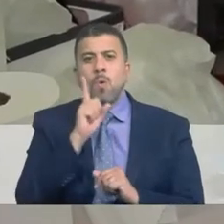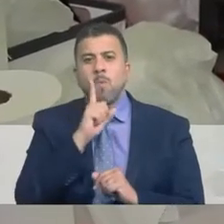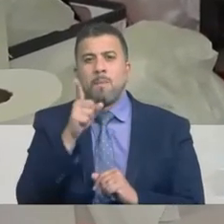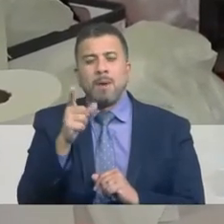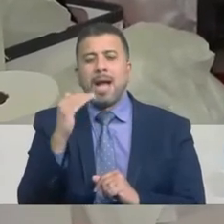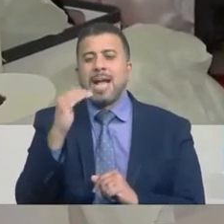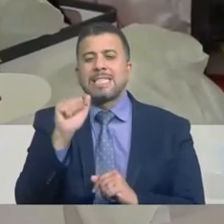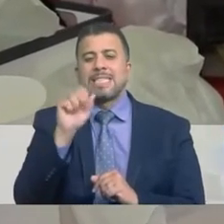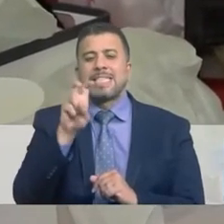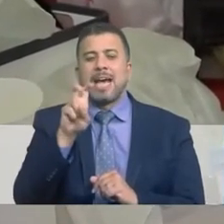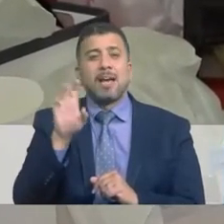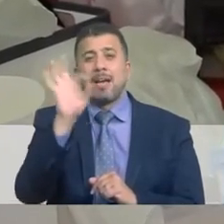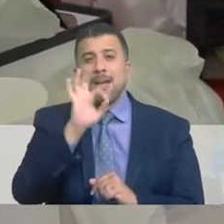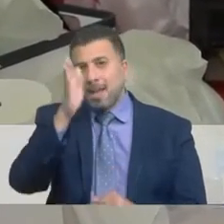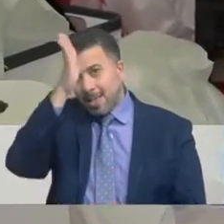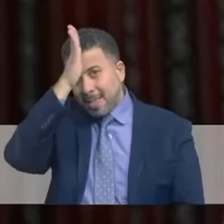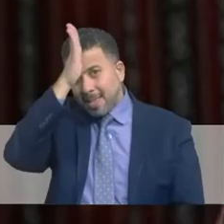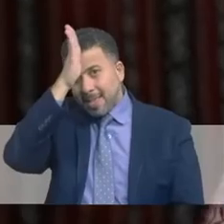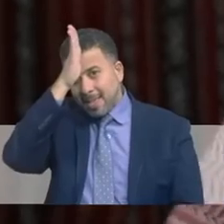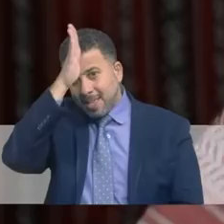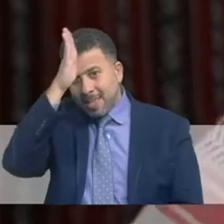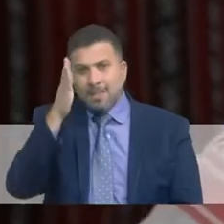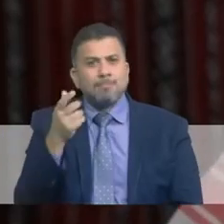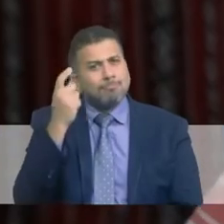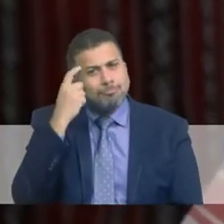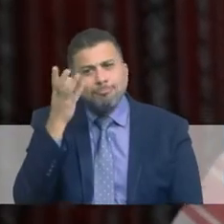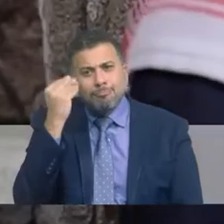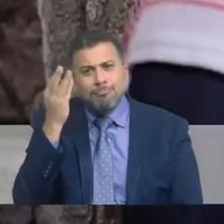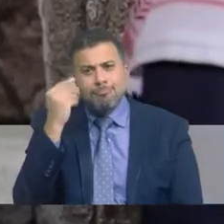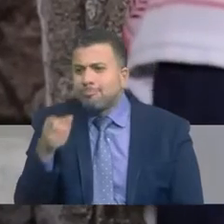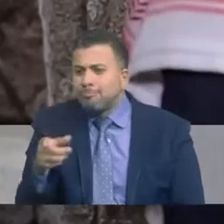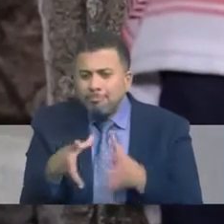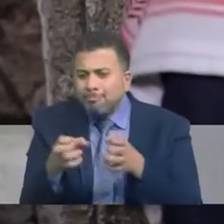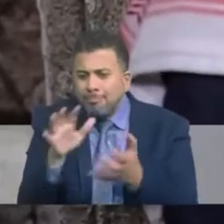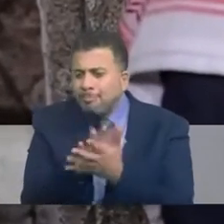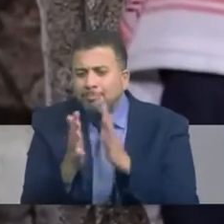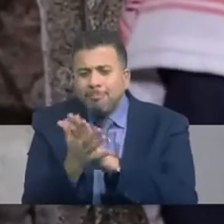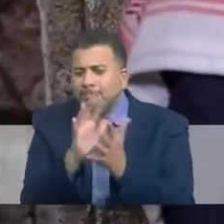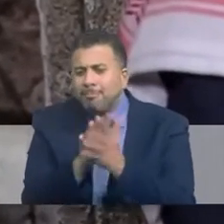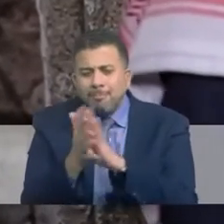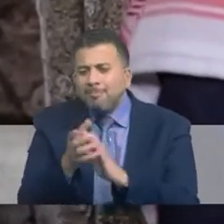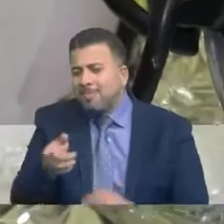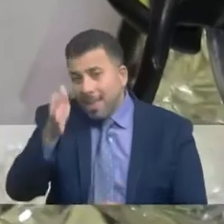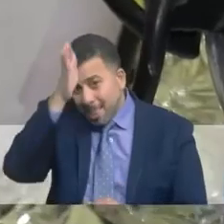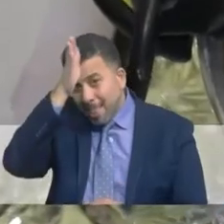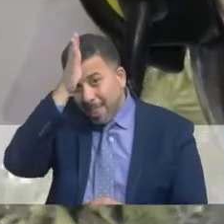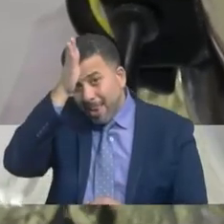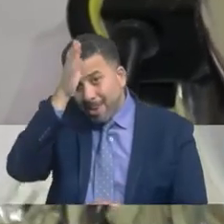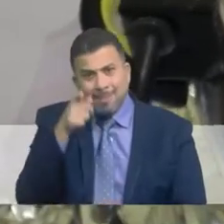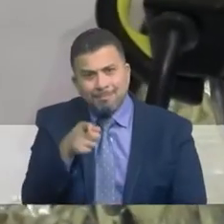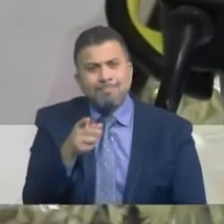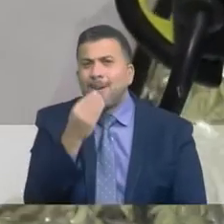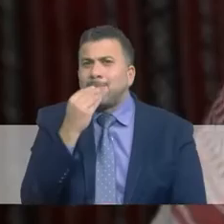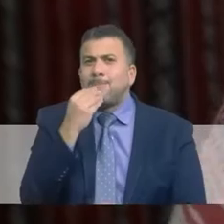حصة من الجمهورية العراقية ليتعرف منها على مكونات المخبوزات العراقية بل